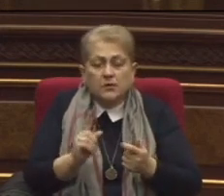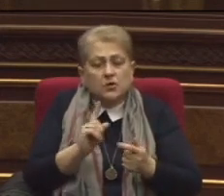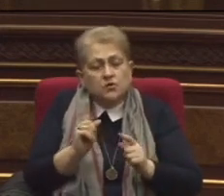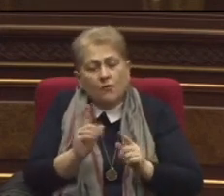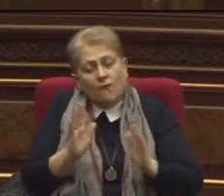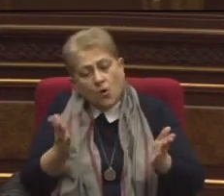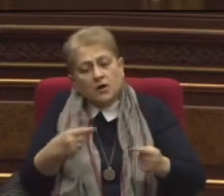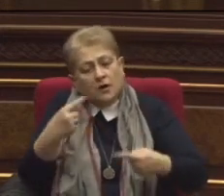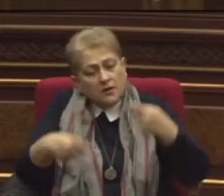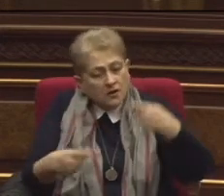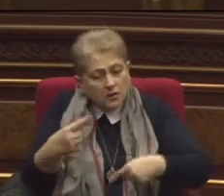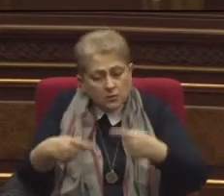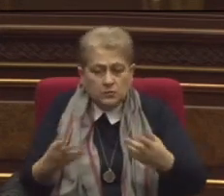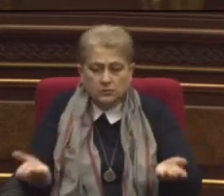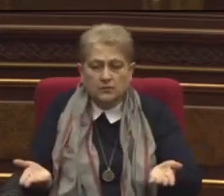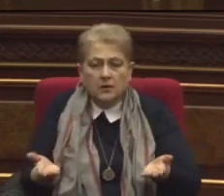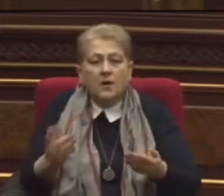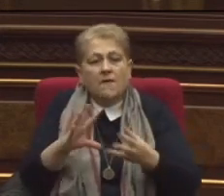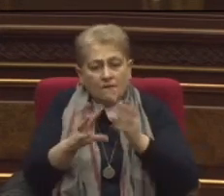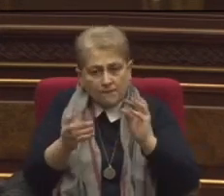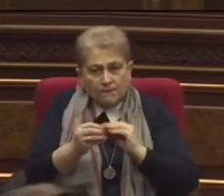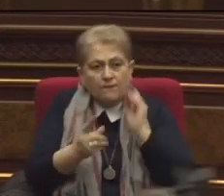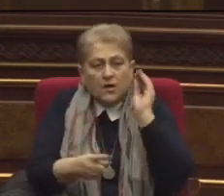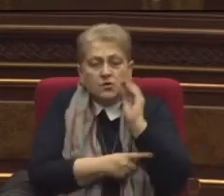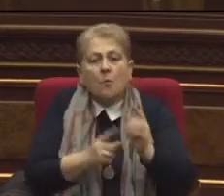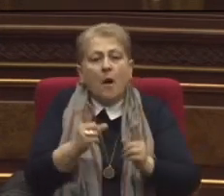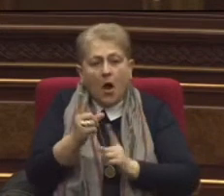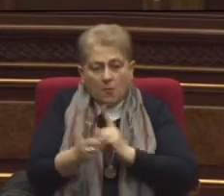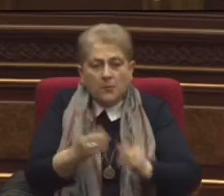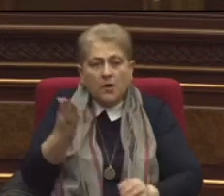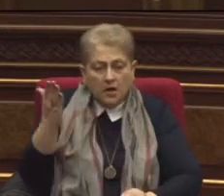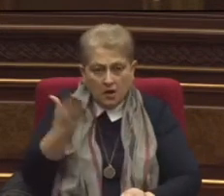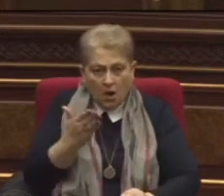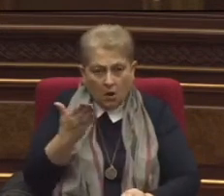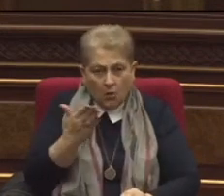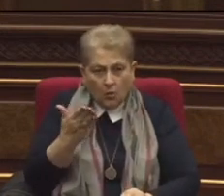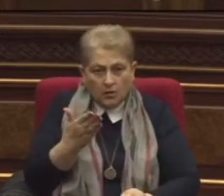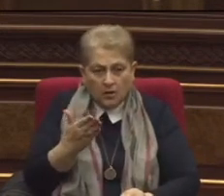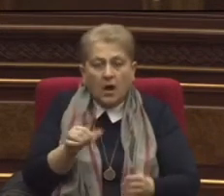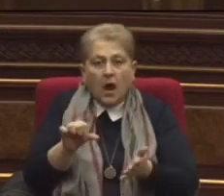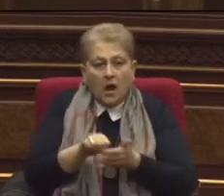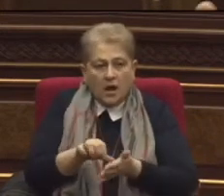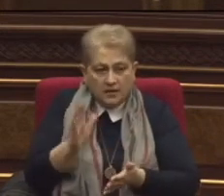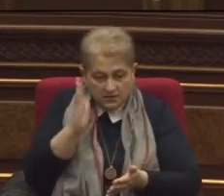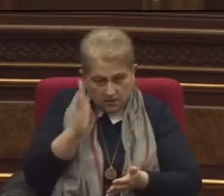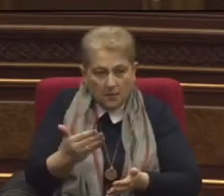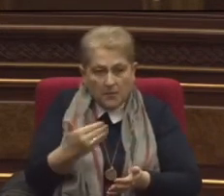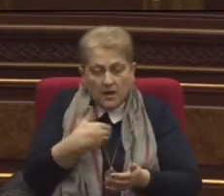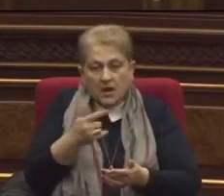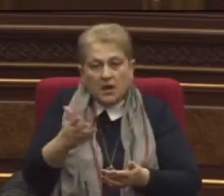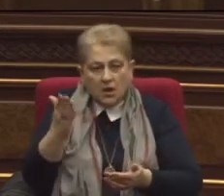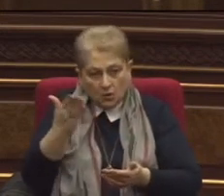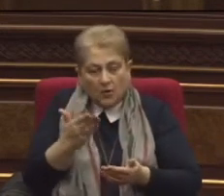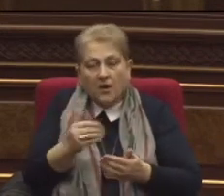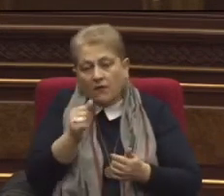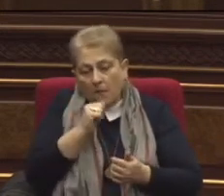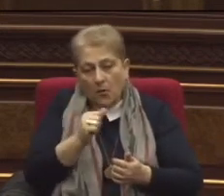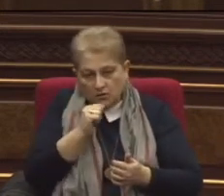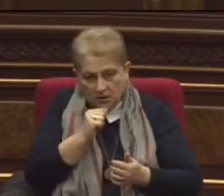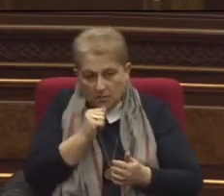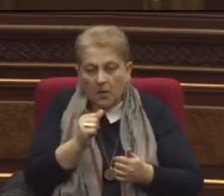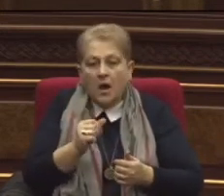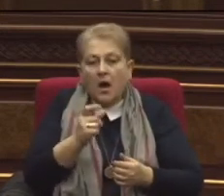ինչու ոչ քննադատությունները, վերջում որպես ամփոփիչ ելույթ հանդես կգամ այդ ելույթով և կփորձեմ